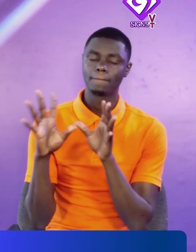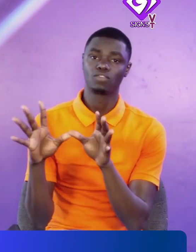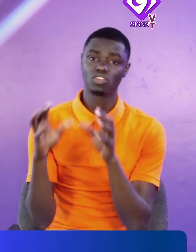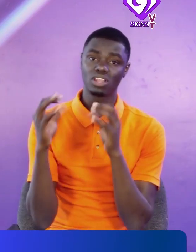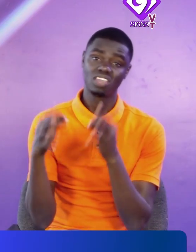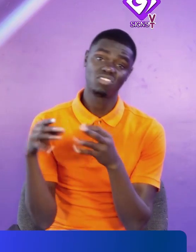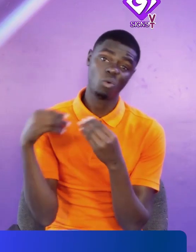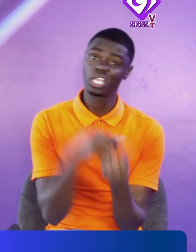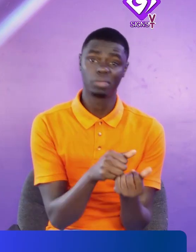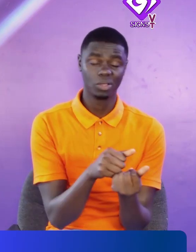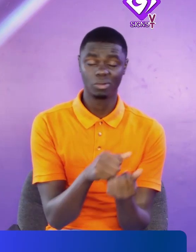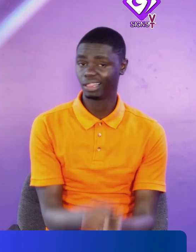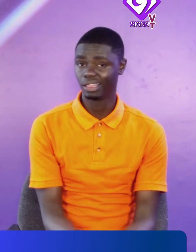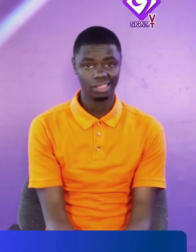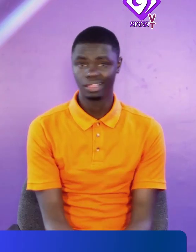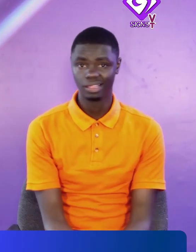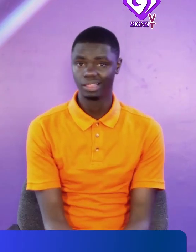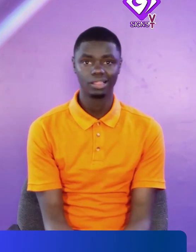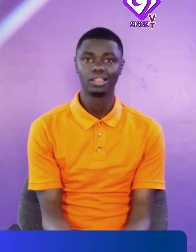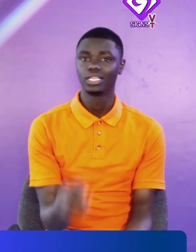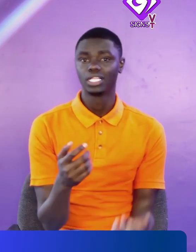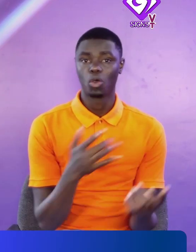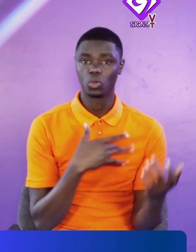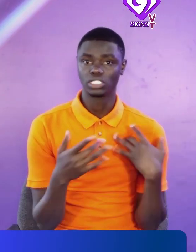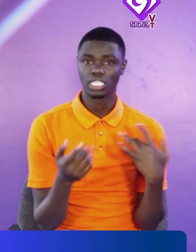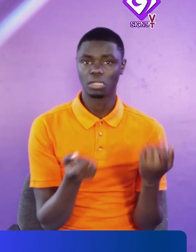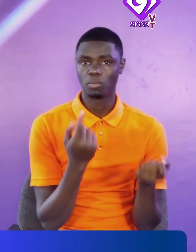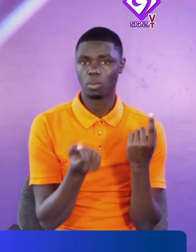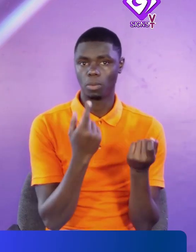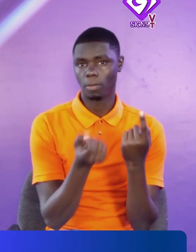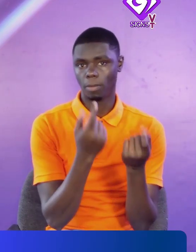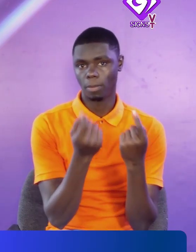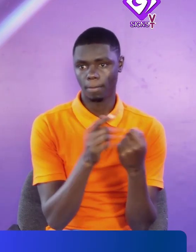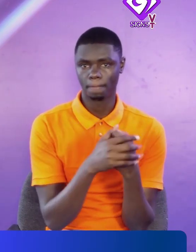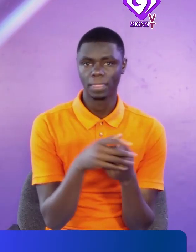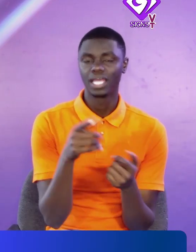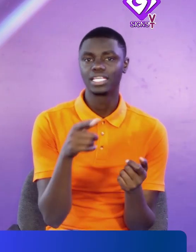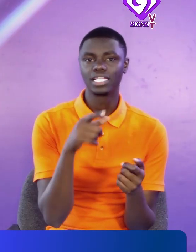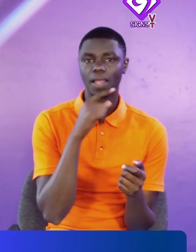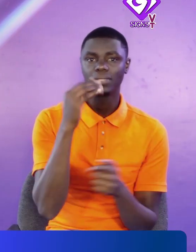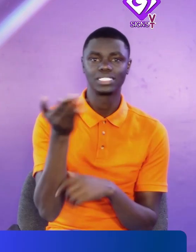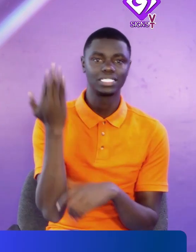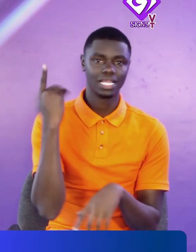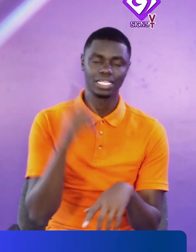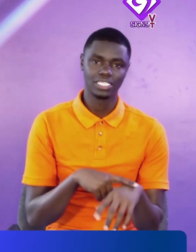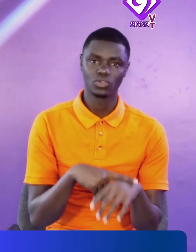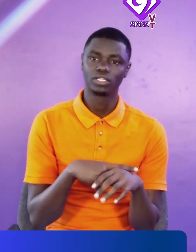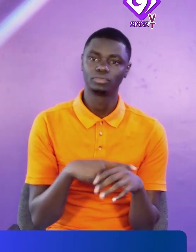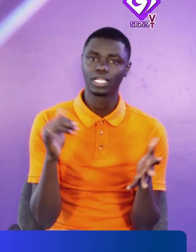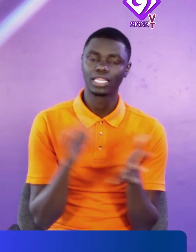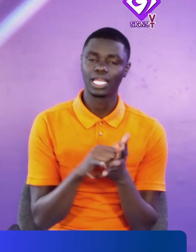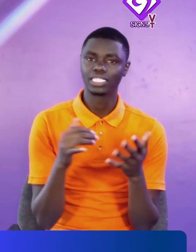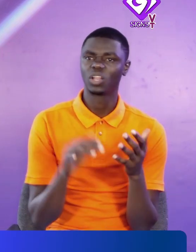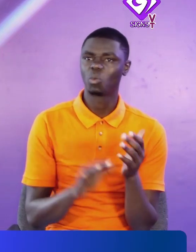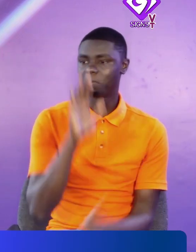Brentford, question marks zitakuwa like hawajarudi. Hii ni ile Man City ya last season yenye imekuwa na inconsistency, ama